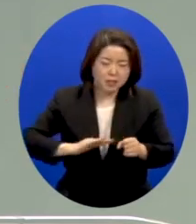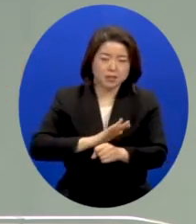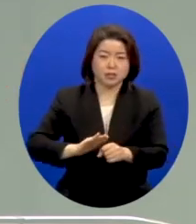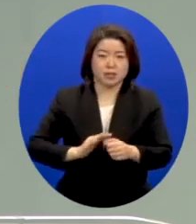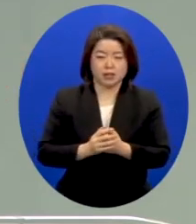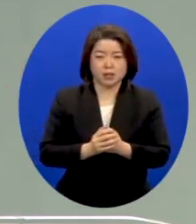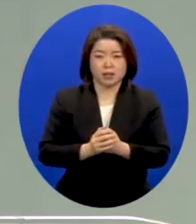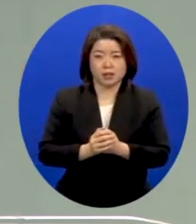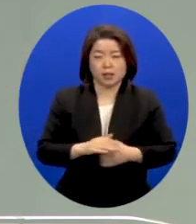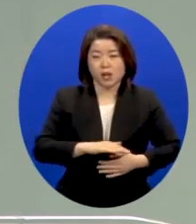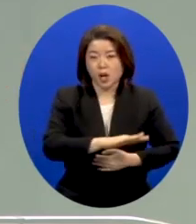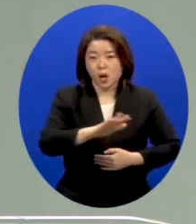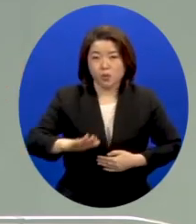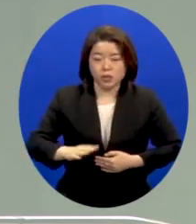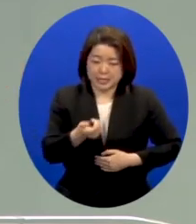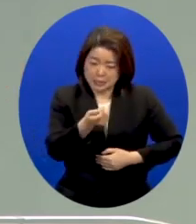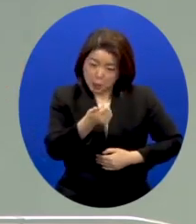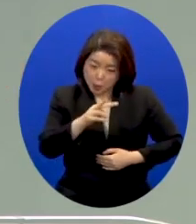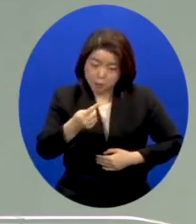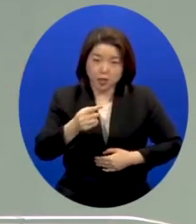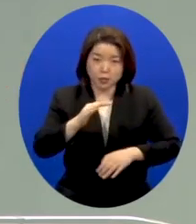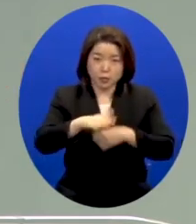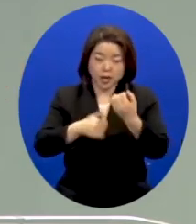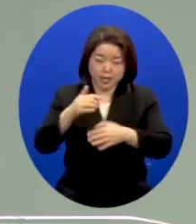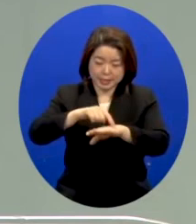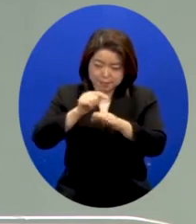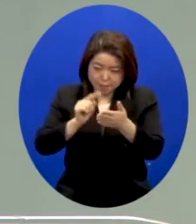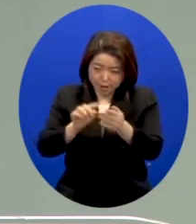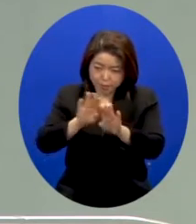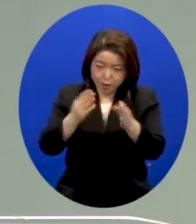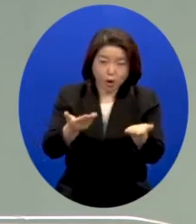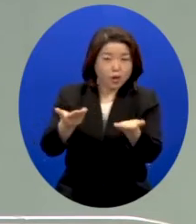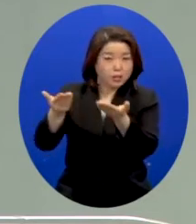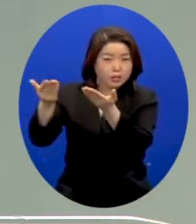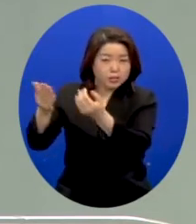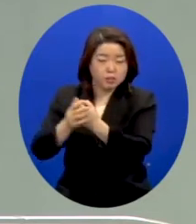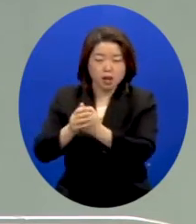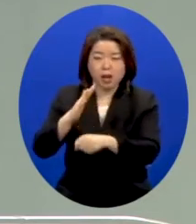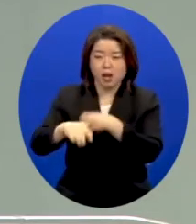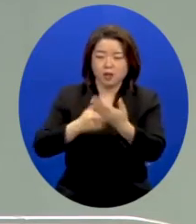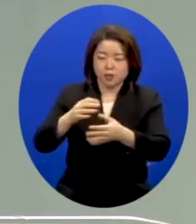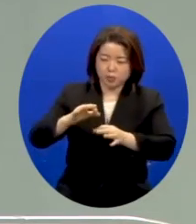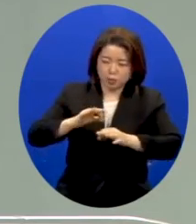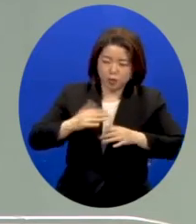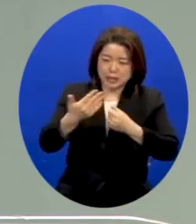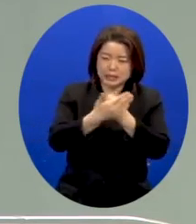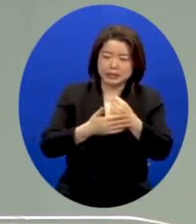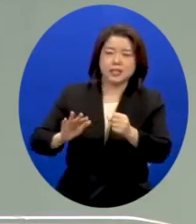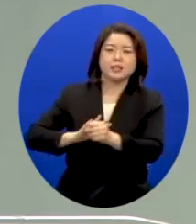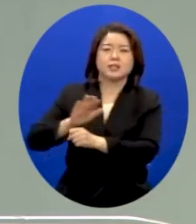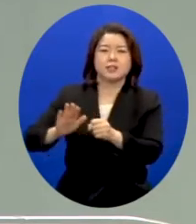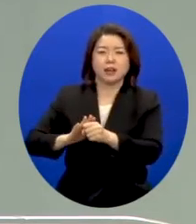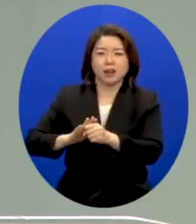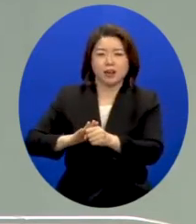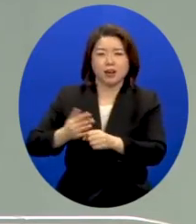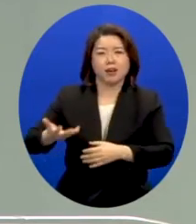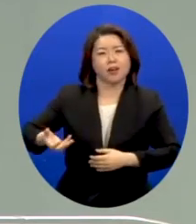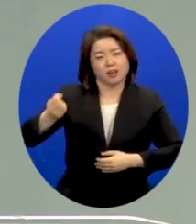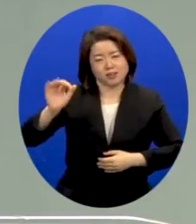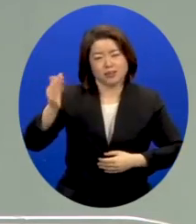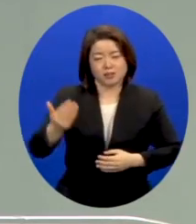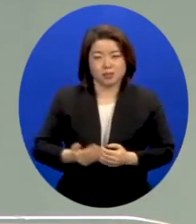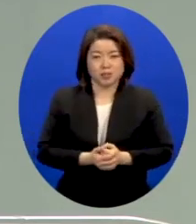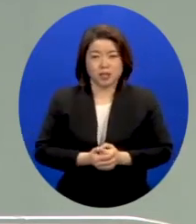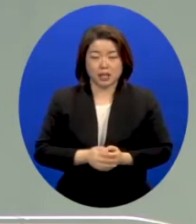조금이라도 하나님께 마음을 열기 시작하면 하나님의 하우 실 은혜와 사랑을 다 누리게 된다니까 우리가 이렇게